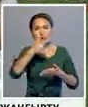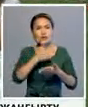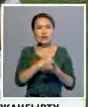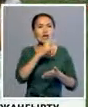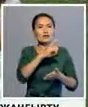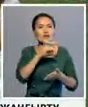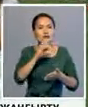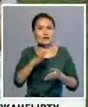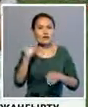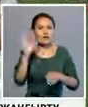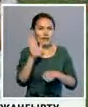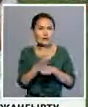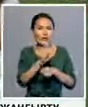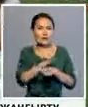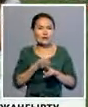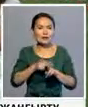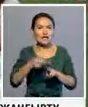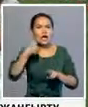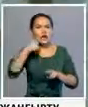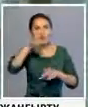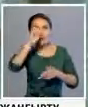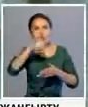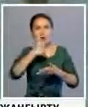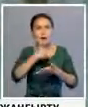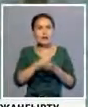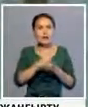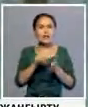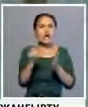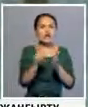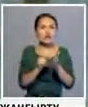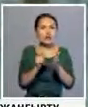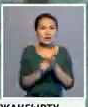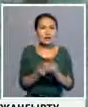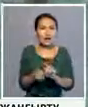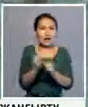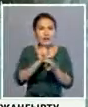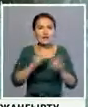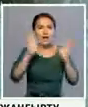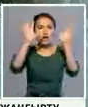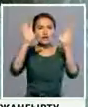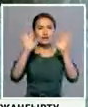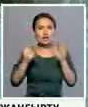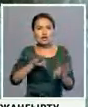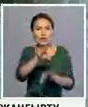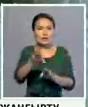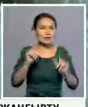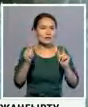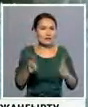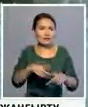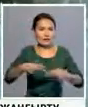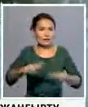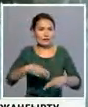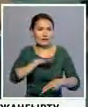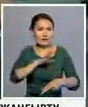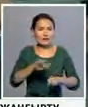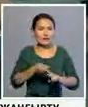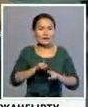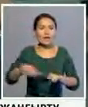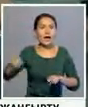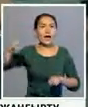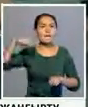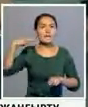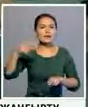елбасы осындай ұсыныс айтты. Кеше мемлекет басшысы зейнетақы жүйесін жаңғырту туралы заң жобасын кері қайтарған еді. Осы құжаттың олқы тұстарын